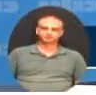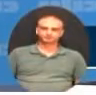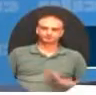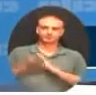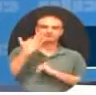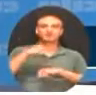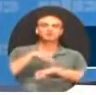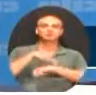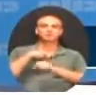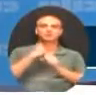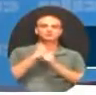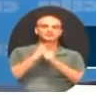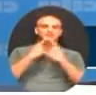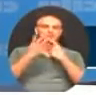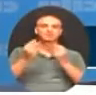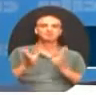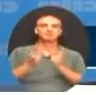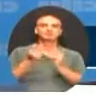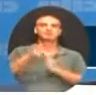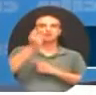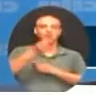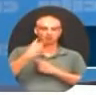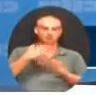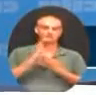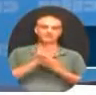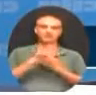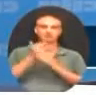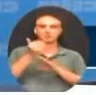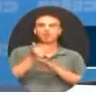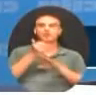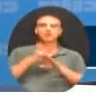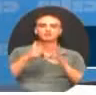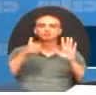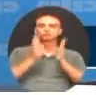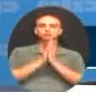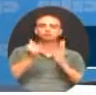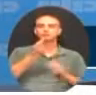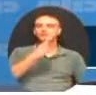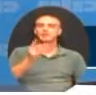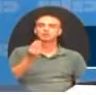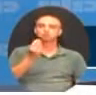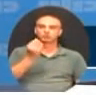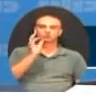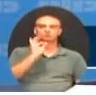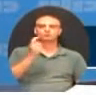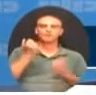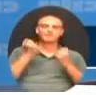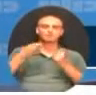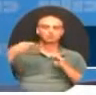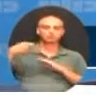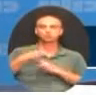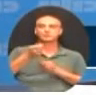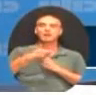לפני מספר שעות קיימתי דיון עם שר החקלאות, והחלטנו על הקדמה של 16 מיליון שקלים לטובת ביטוח